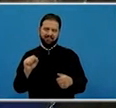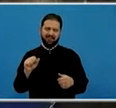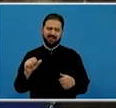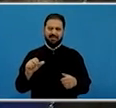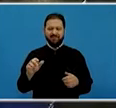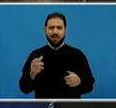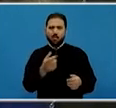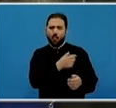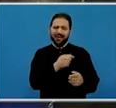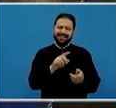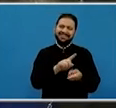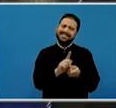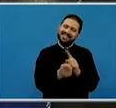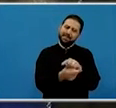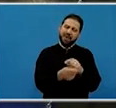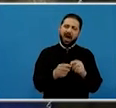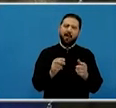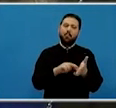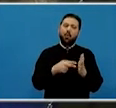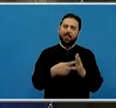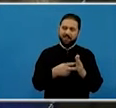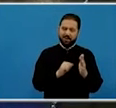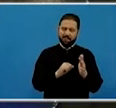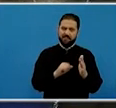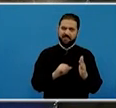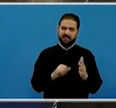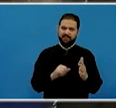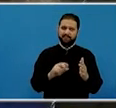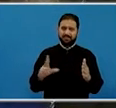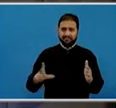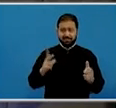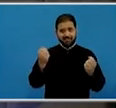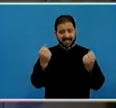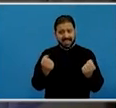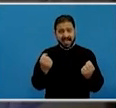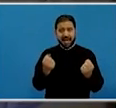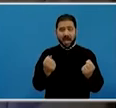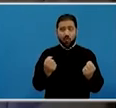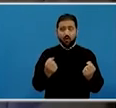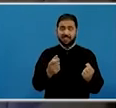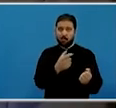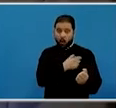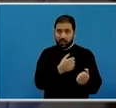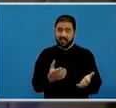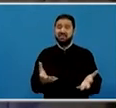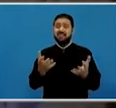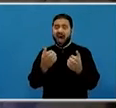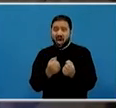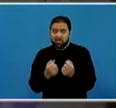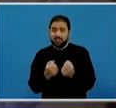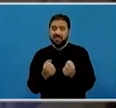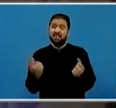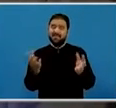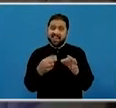tu însuți și să te cunoști și să te accepti pe tine însuți cu toate cele bune și rele ale tale. Cu atât mai greu poate să fie să